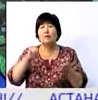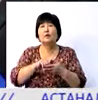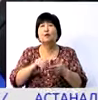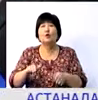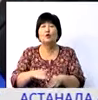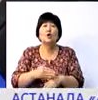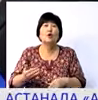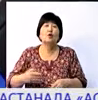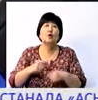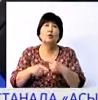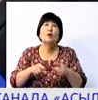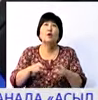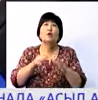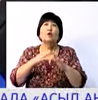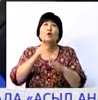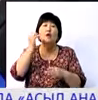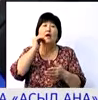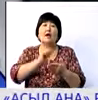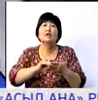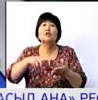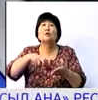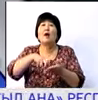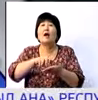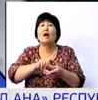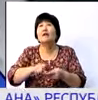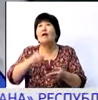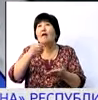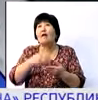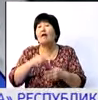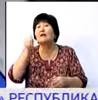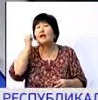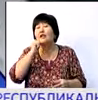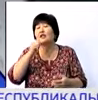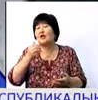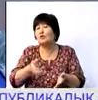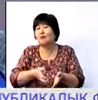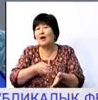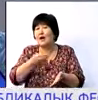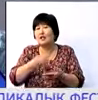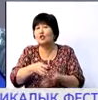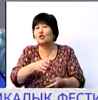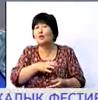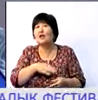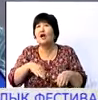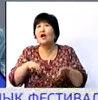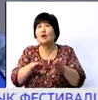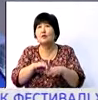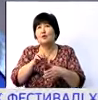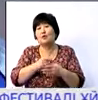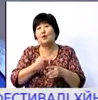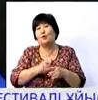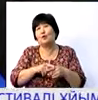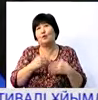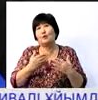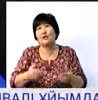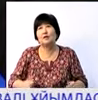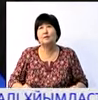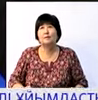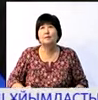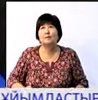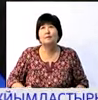берейік. Үйдегі қарияң жазып қойған хатпен тең, қазыналы қарияларымызды баға жетпес байлыққа балауымыздың себебі осында жатыр. Тажмұрат